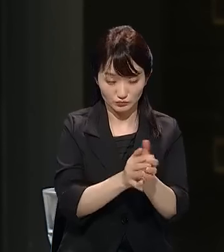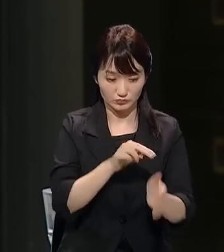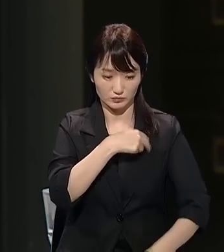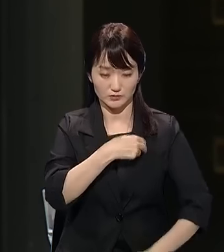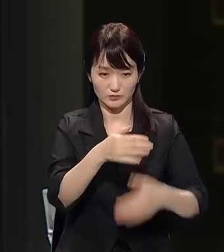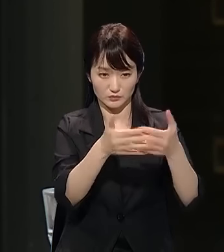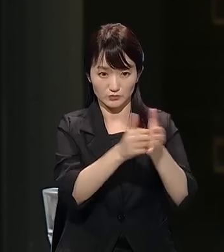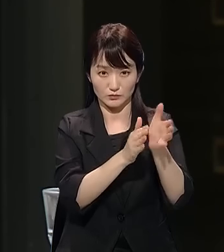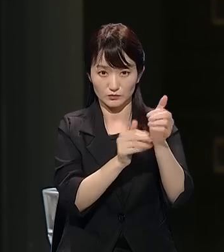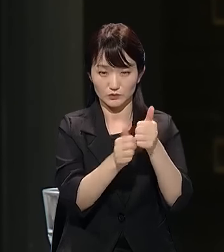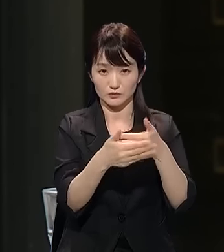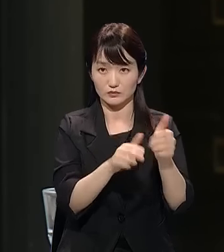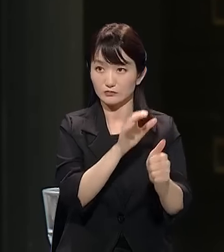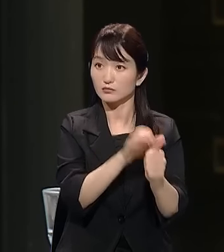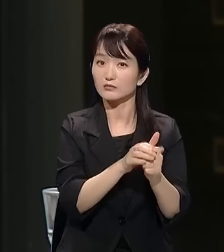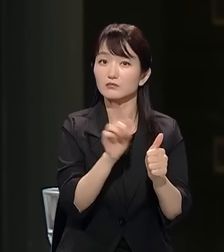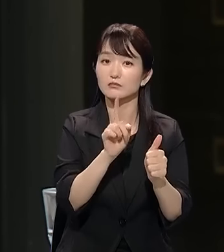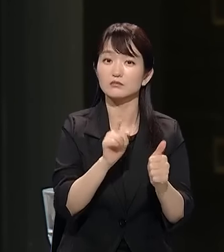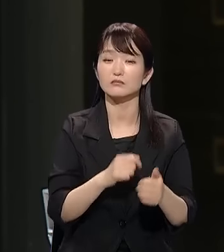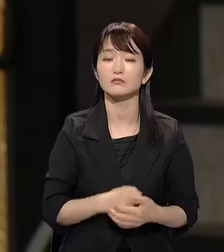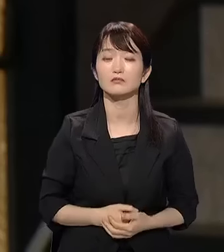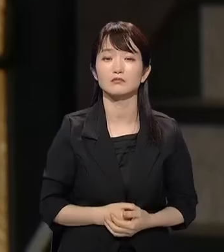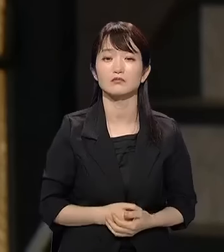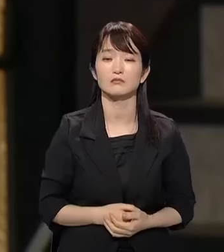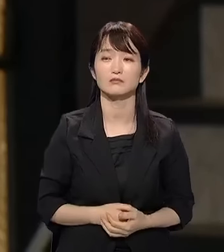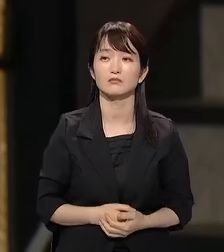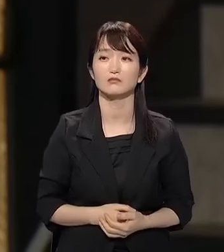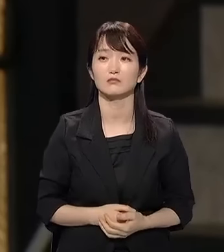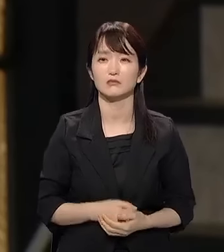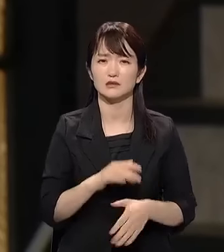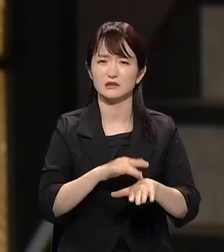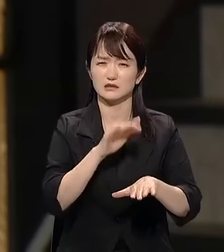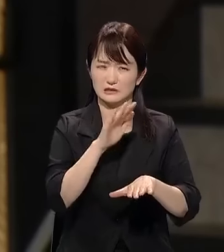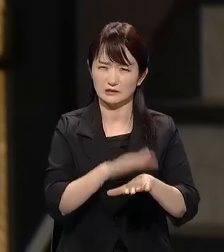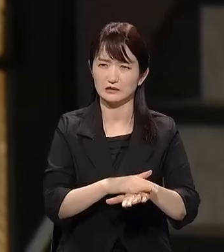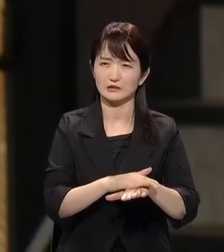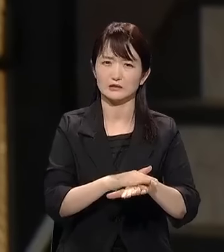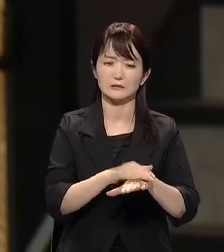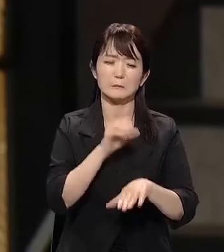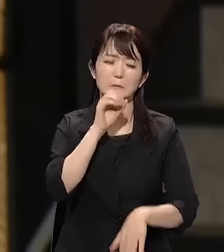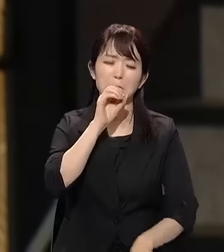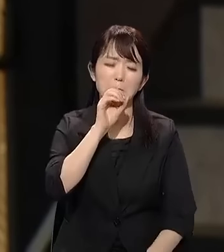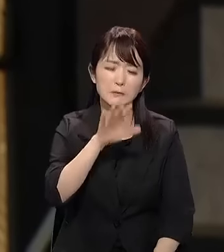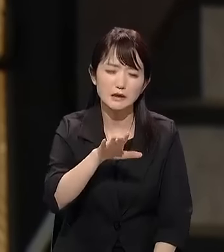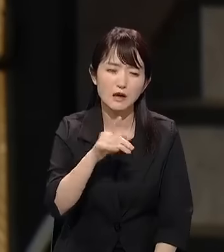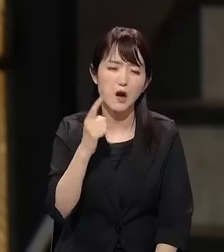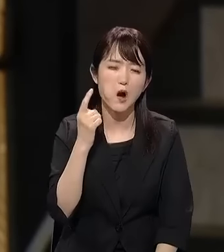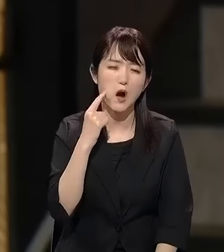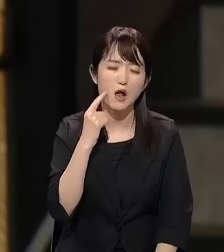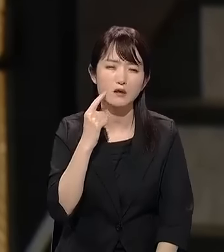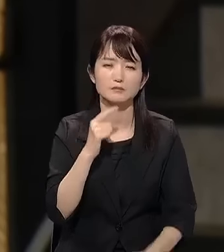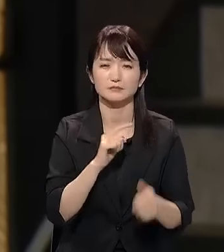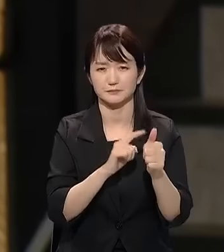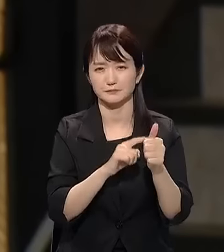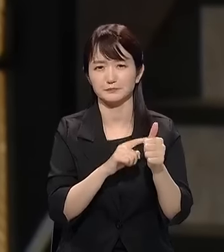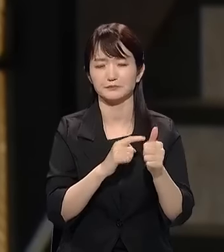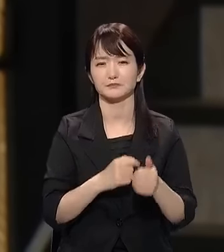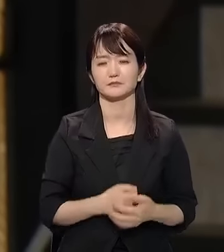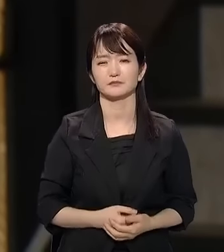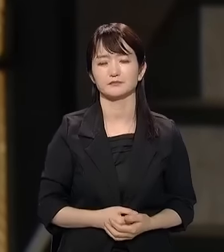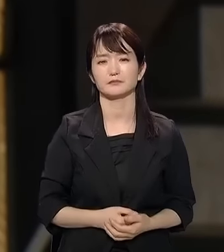비소 실장이라고 글쎄 이게 그 아주 습관적으로 입만 열면 이제 거짓말을 갖다 하는 그런 상황인데